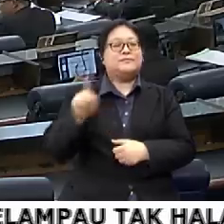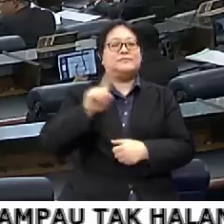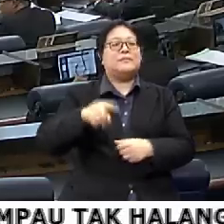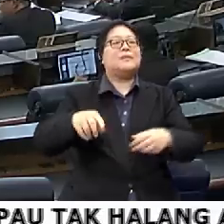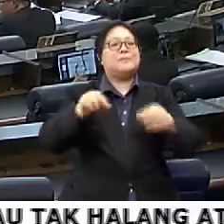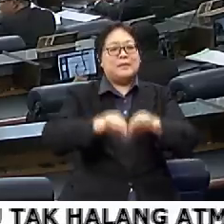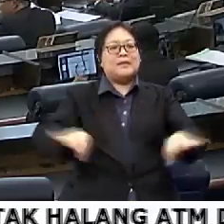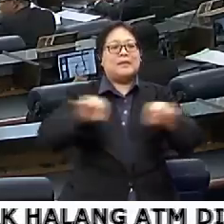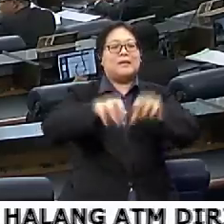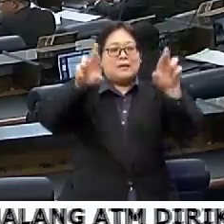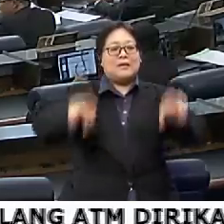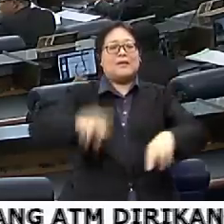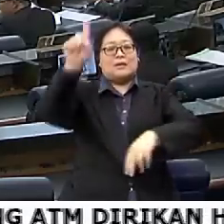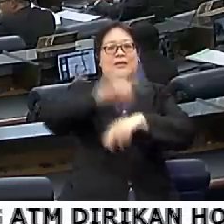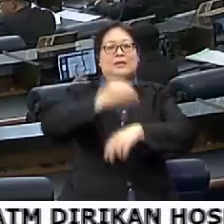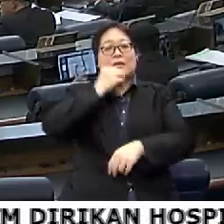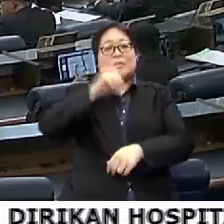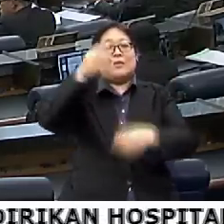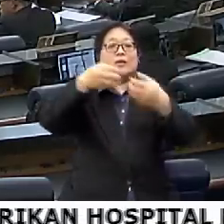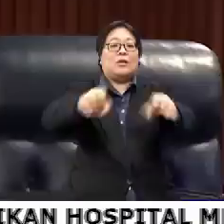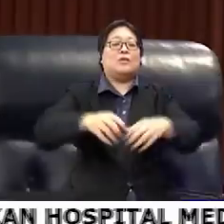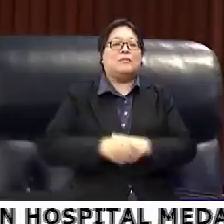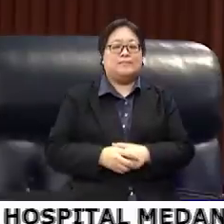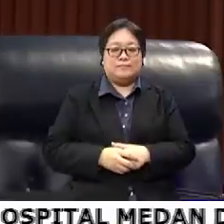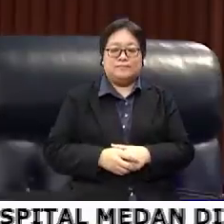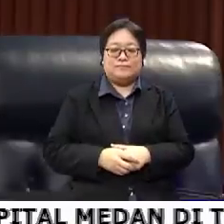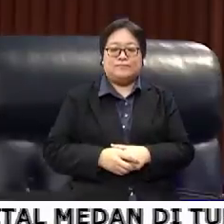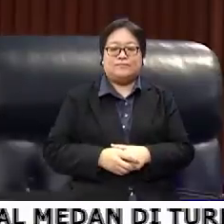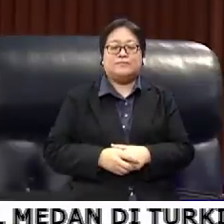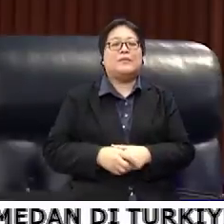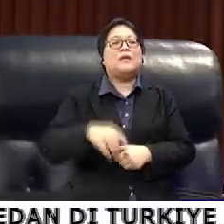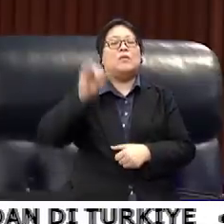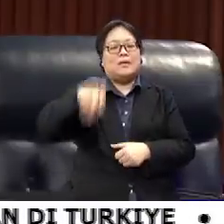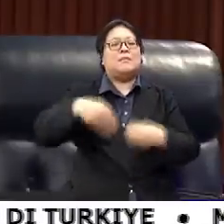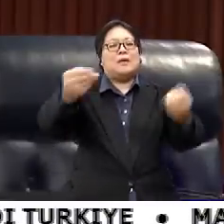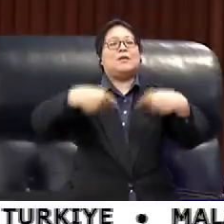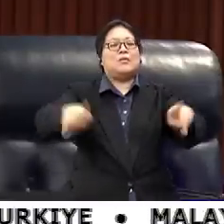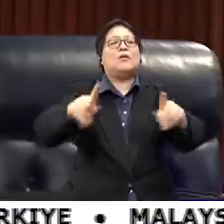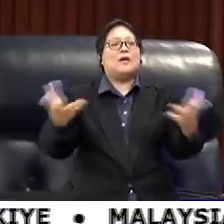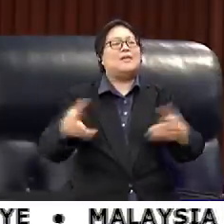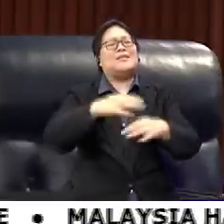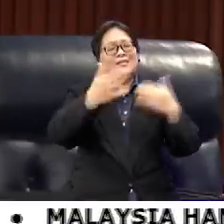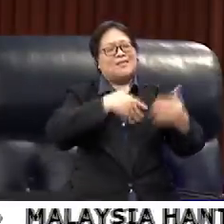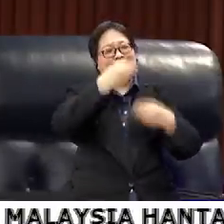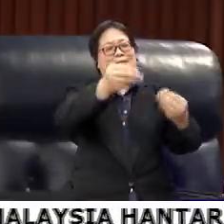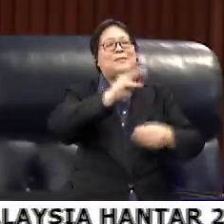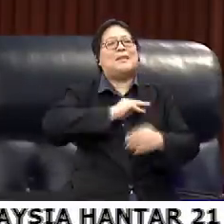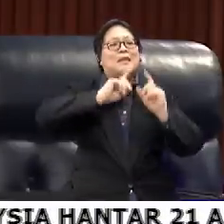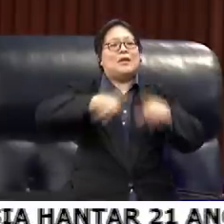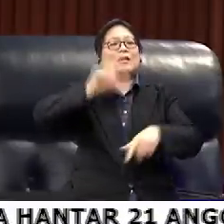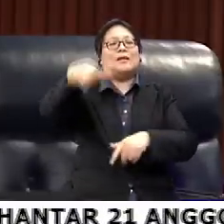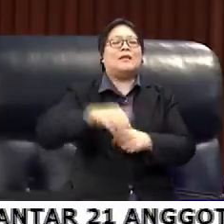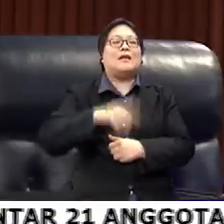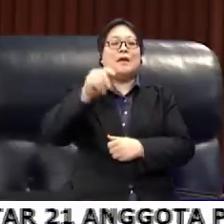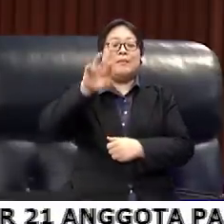Rakyat satu hari makan sebiji telur. Peruan. Speaker, bagi ruang sikit. Bagi menteri jawablah nanti.